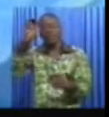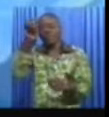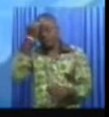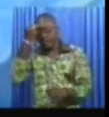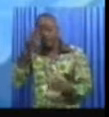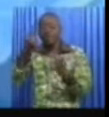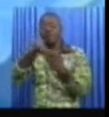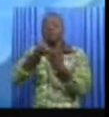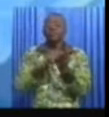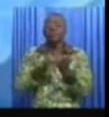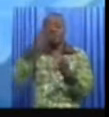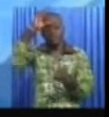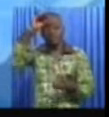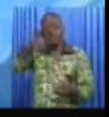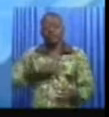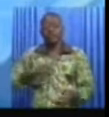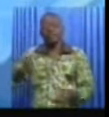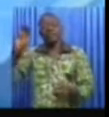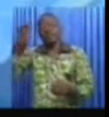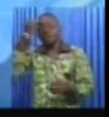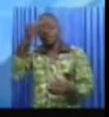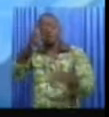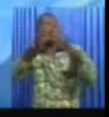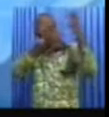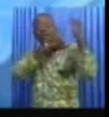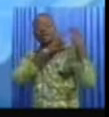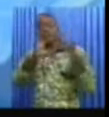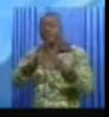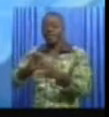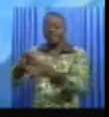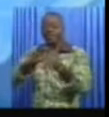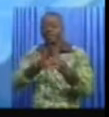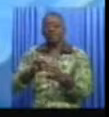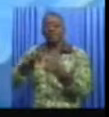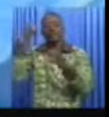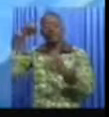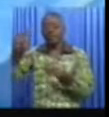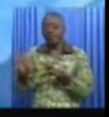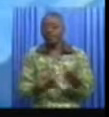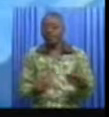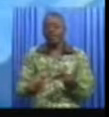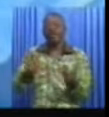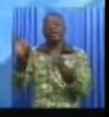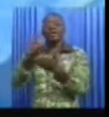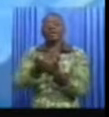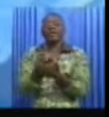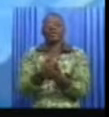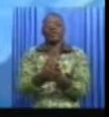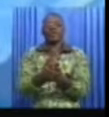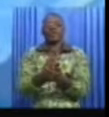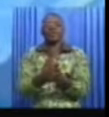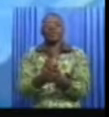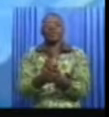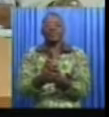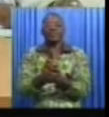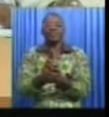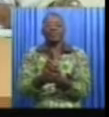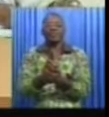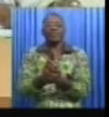et le ministre délégué chargé de la coopération régionale qui ont dirigé les débats. On fait le point sur place avec Draman Dadian.